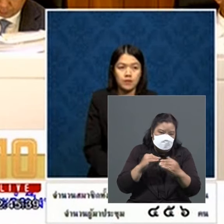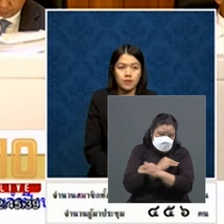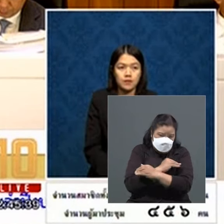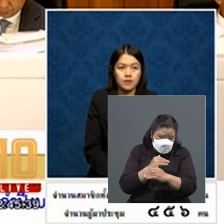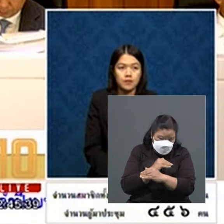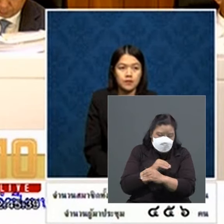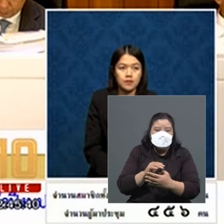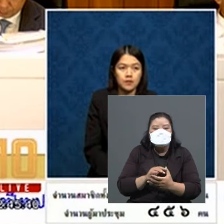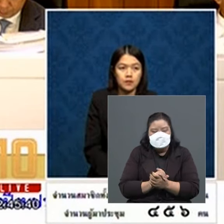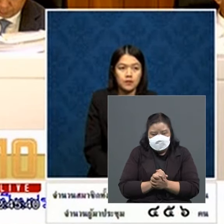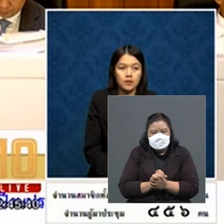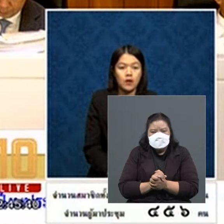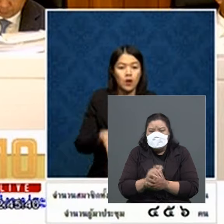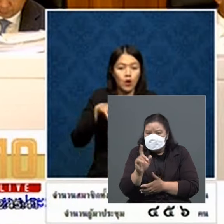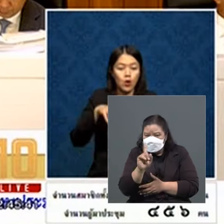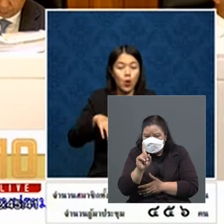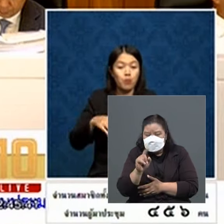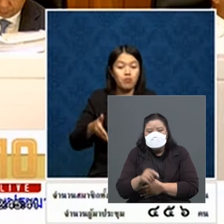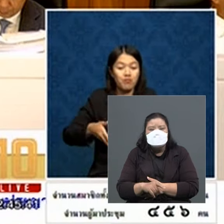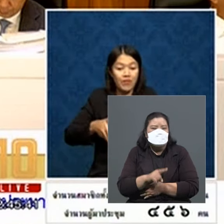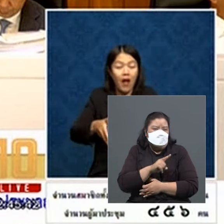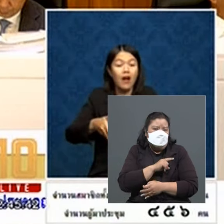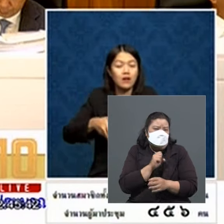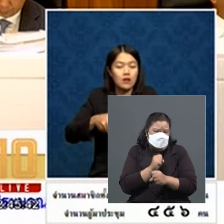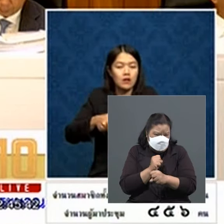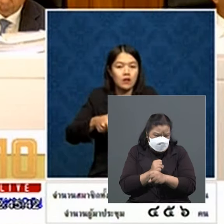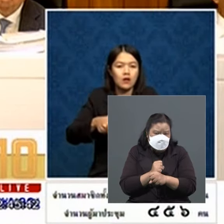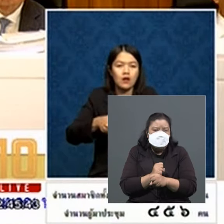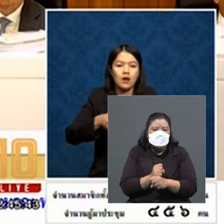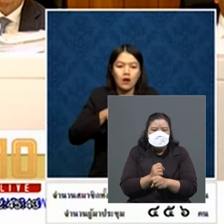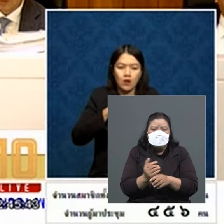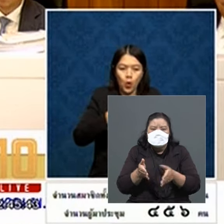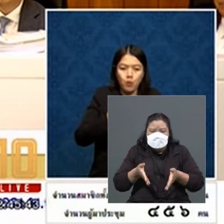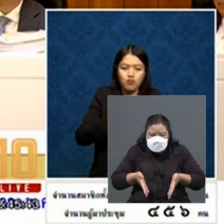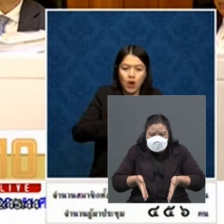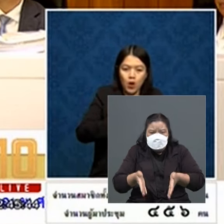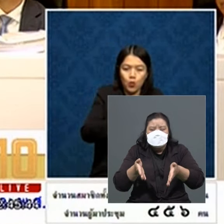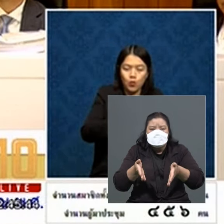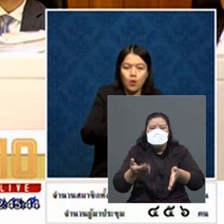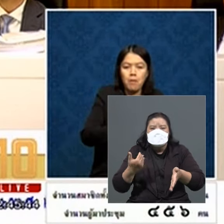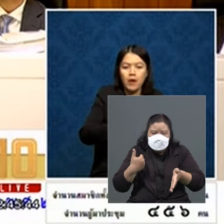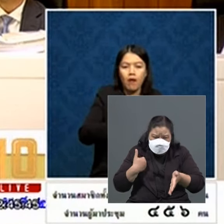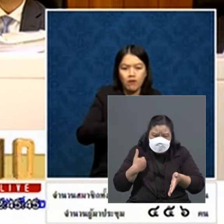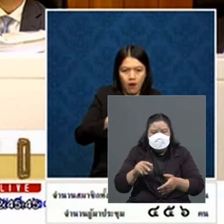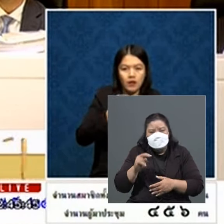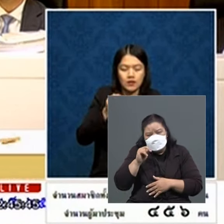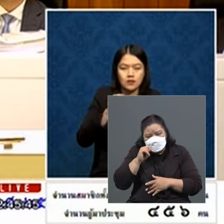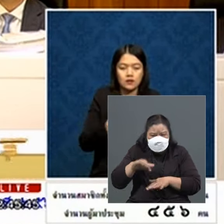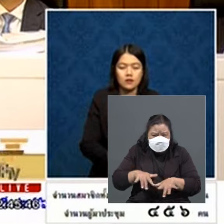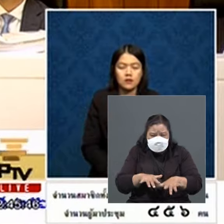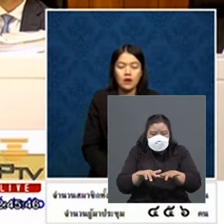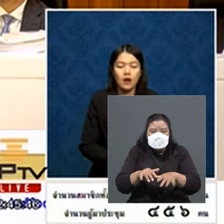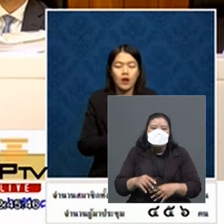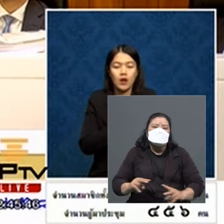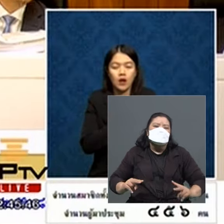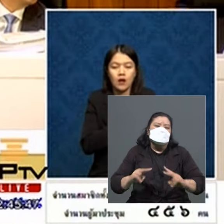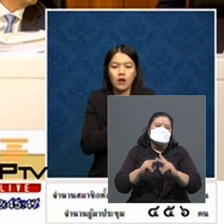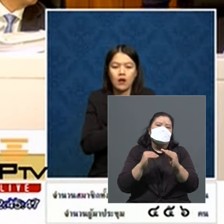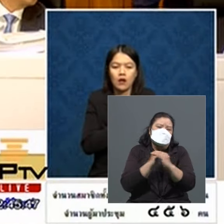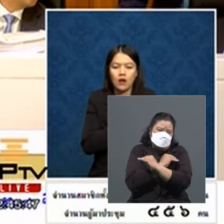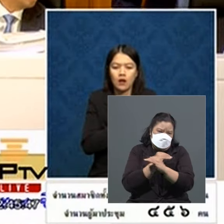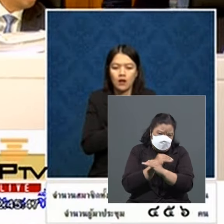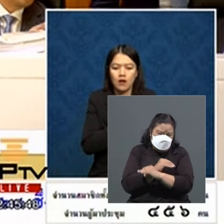ขนส่งโดยเฉพาะโครงสร้างพื้นฐานในการก่อสร้างถนนรวมถึงการคมนาคมทางน้ำซึ่งทางกระทรวงคมนาคมยินดีที่